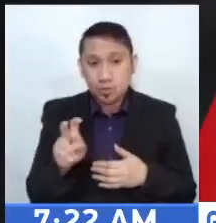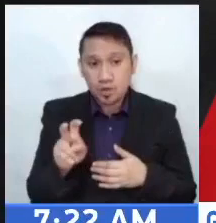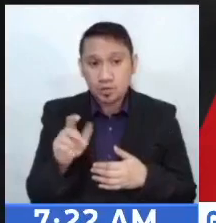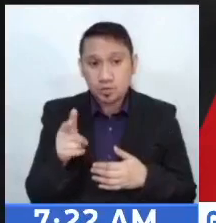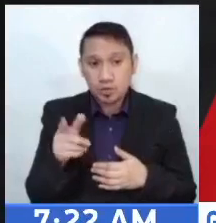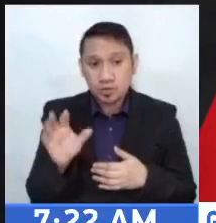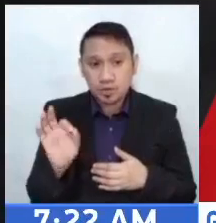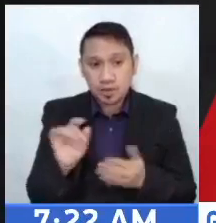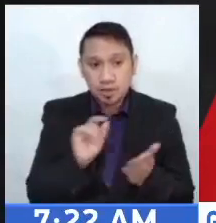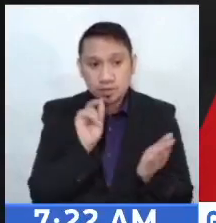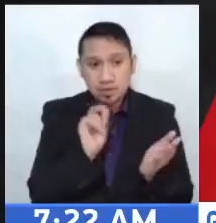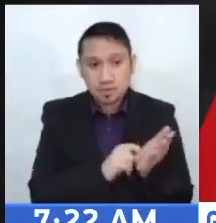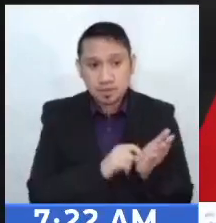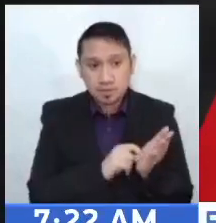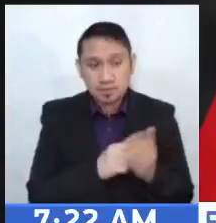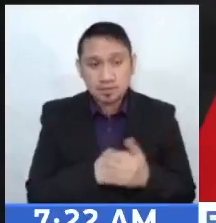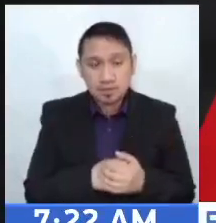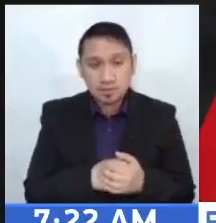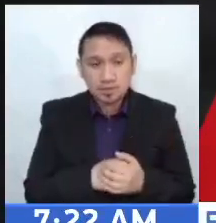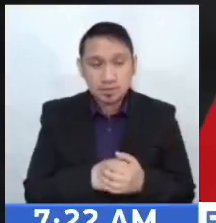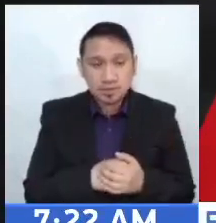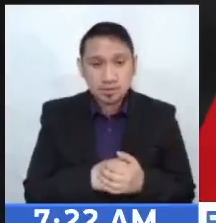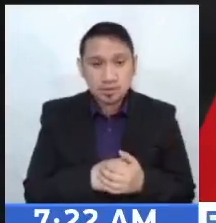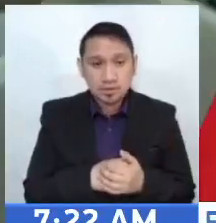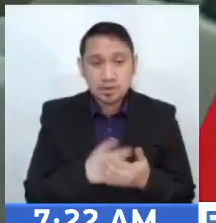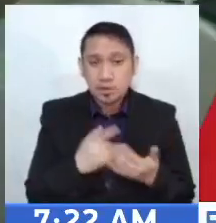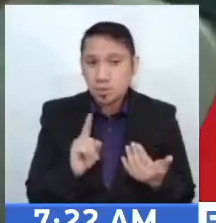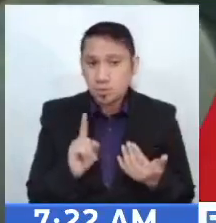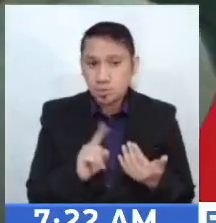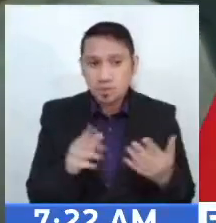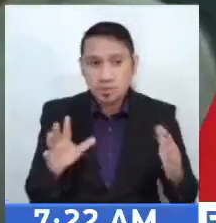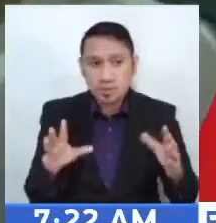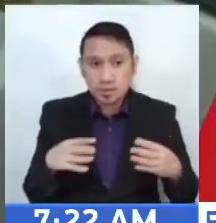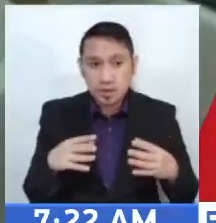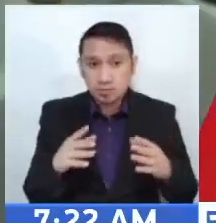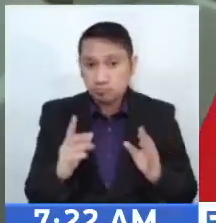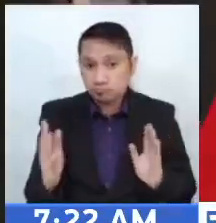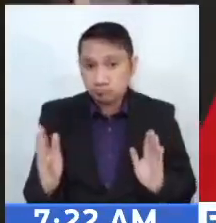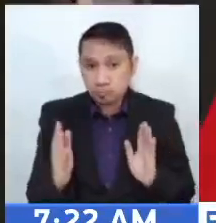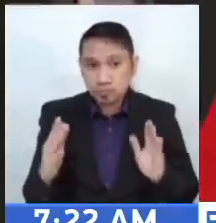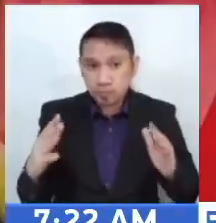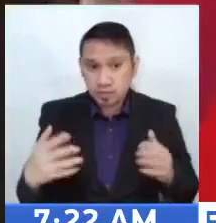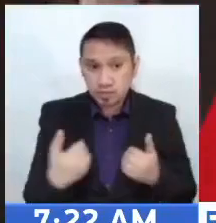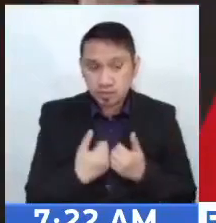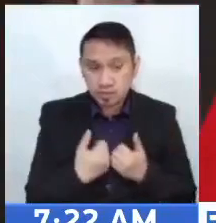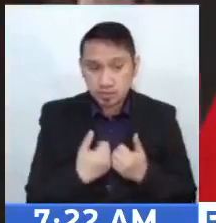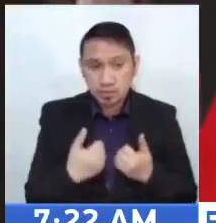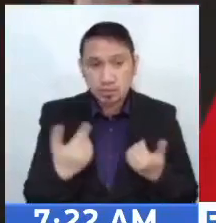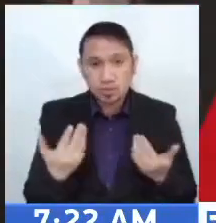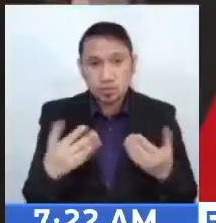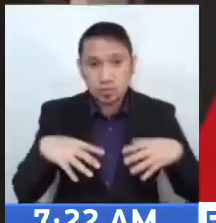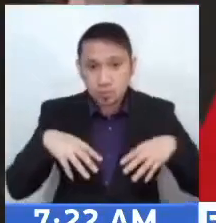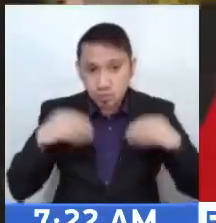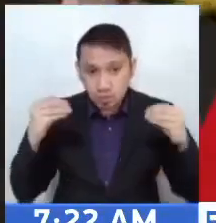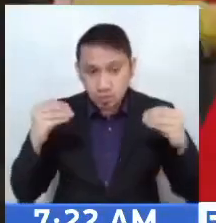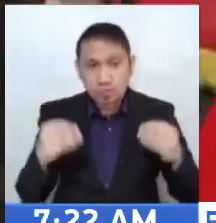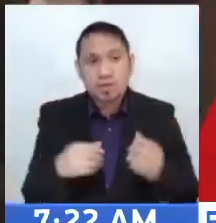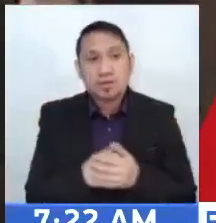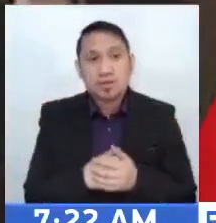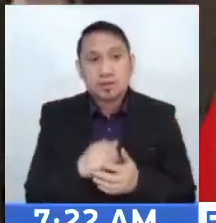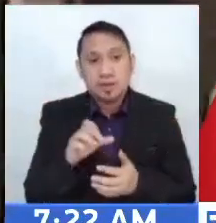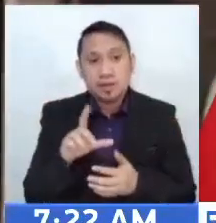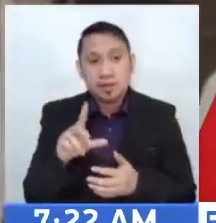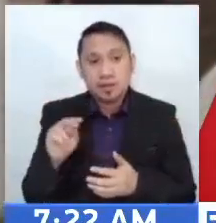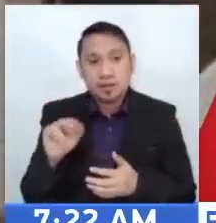napirmahan. Kabilang naman sa hinarap na hamon ng administrasyon ang malawakang brownout, ang El Nino at Asian